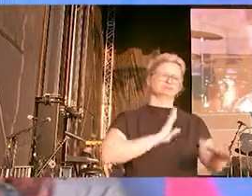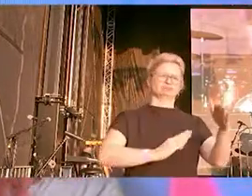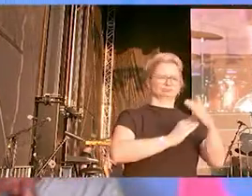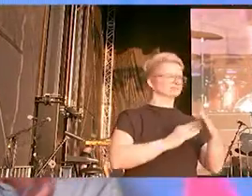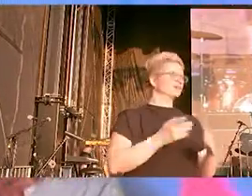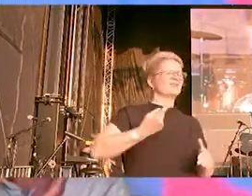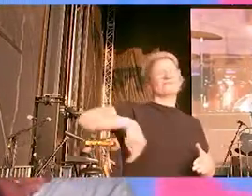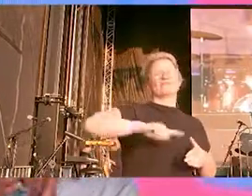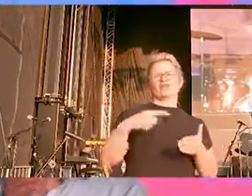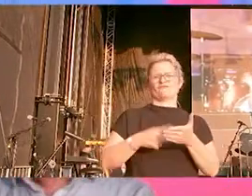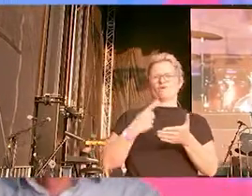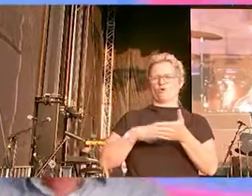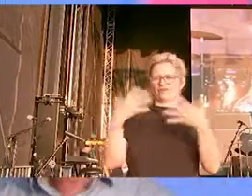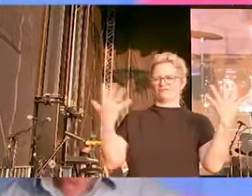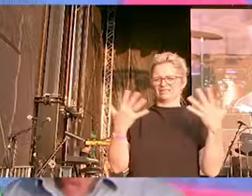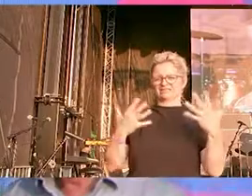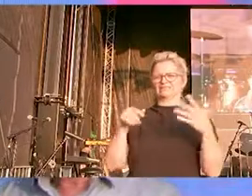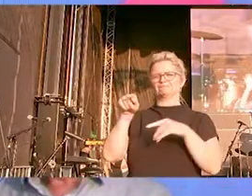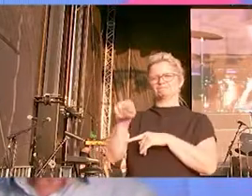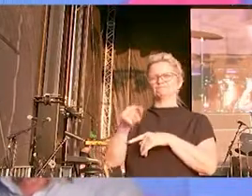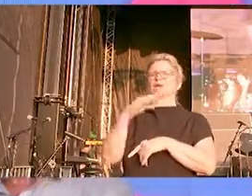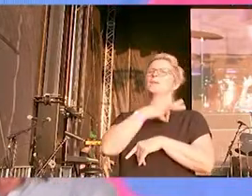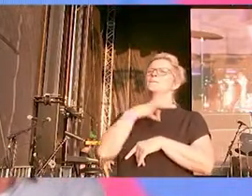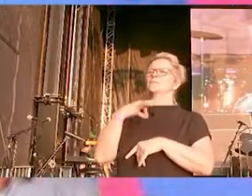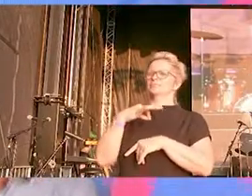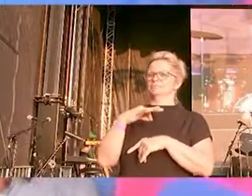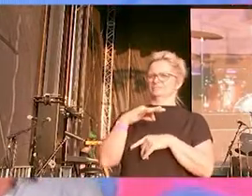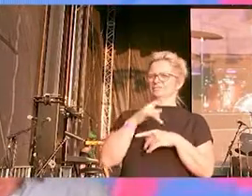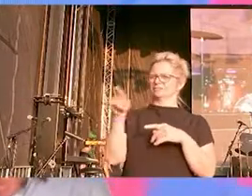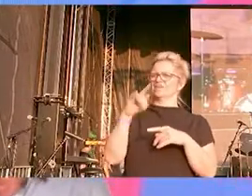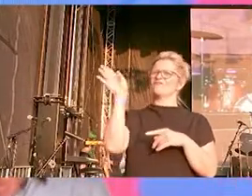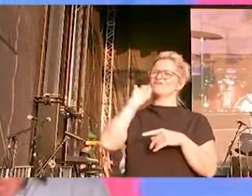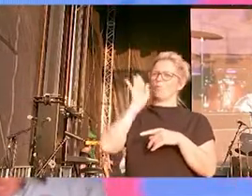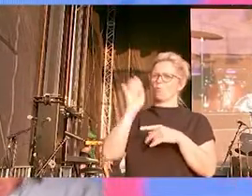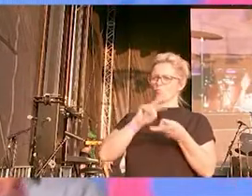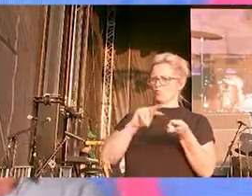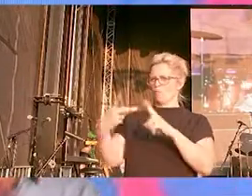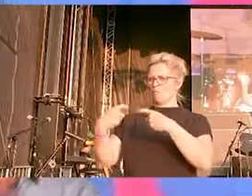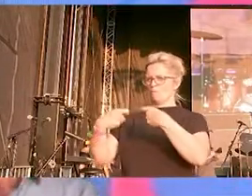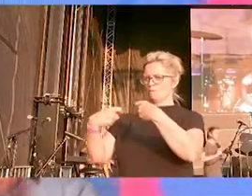Wir fordern die Enteignung und Vergesellschaftung des privatisierten Wohnungsbestandes.